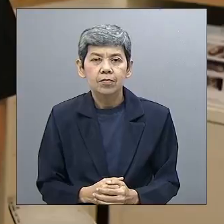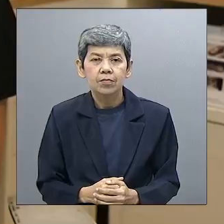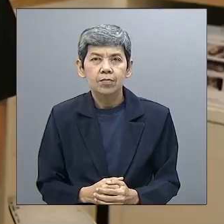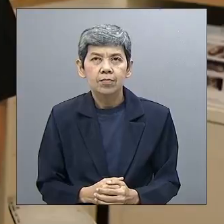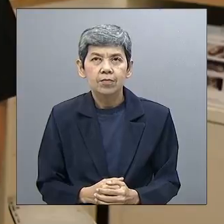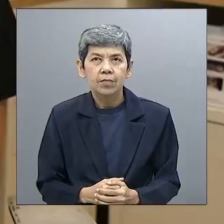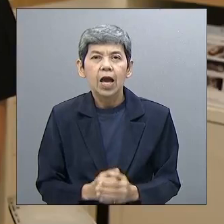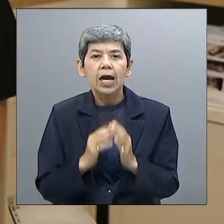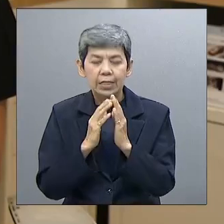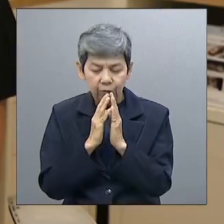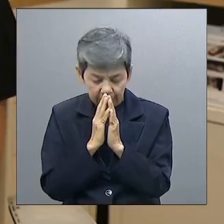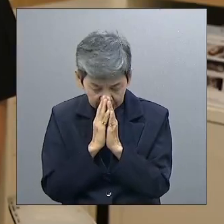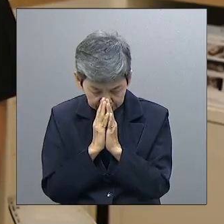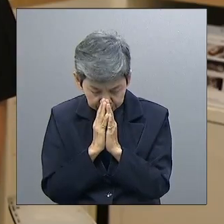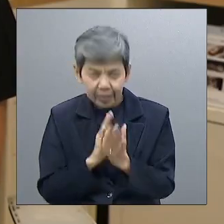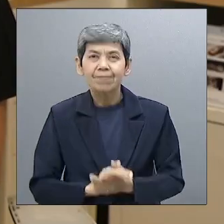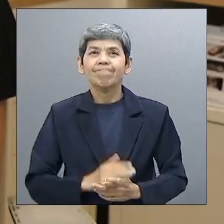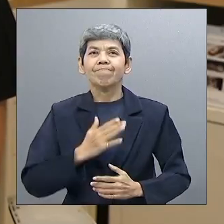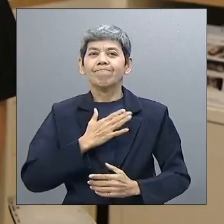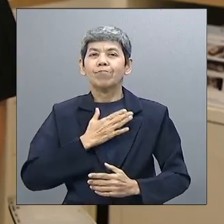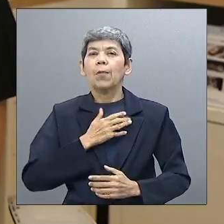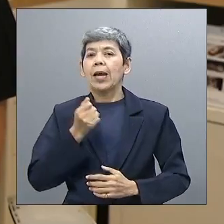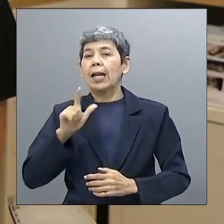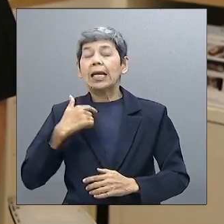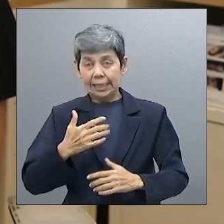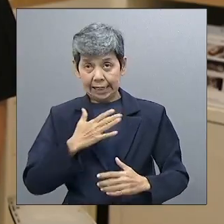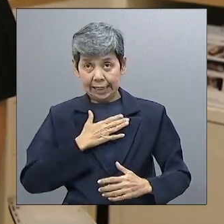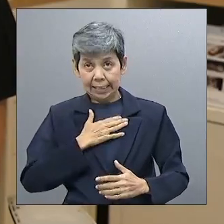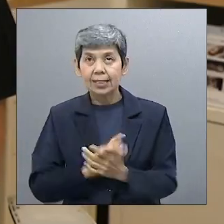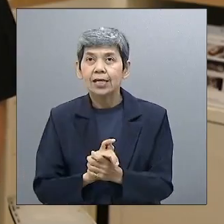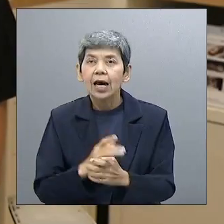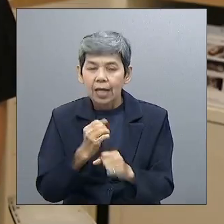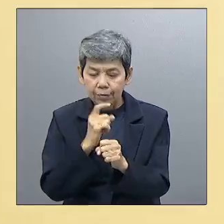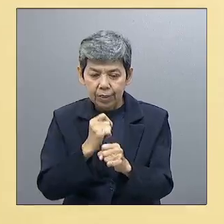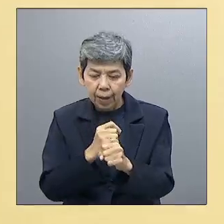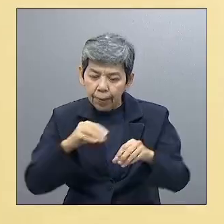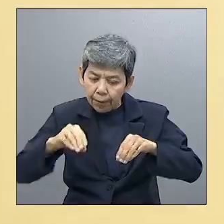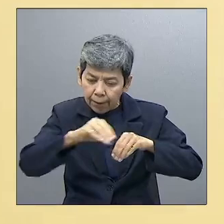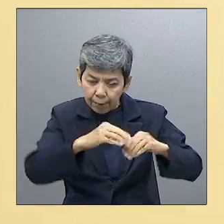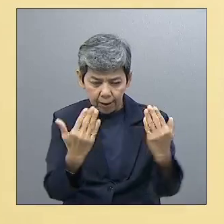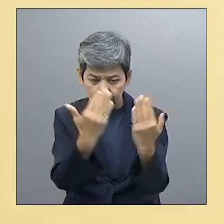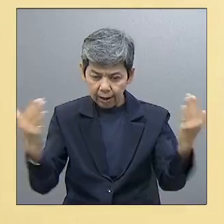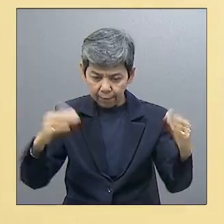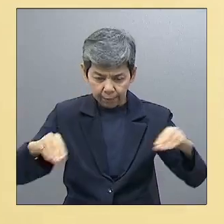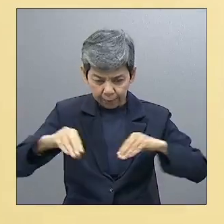สวัสดีครับผมเอกลักษณ์กิจดุสิตพงษ์นะครับตอนนี้เป็นศิลปินทำโมเดลครับ